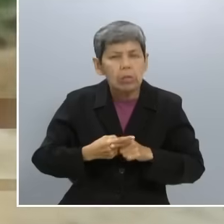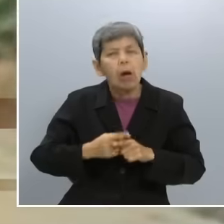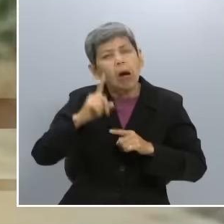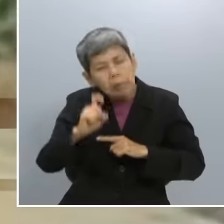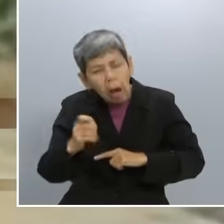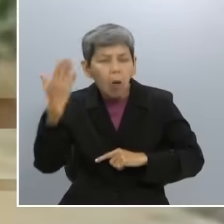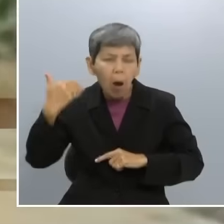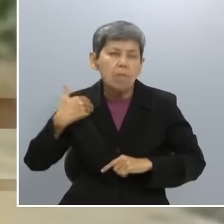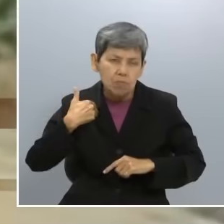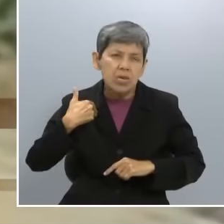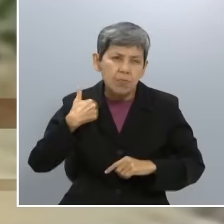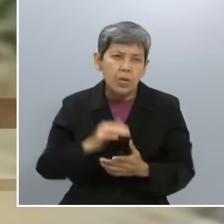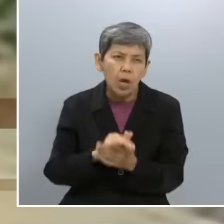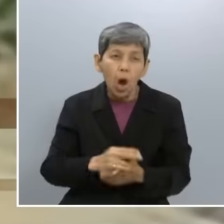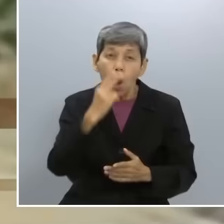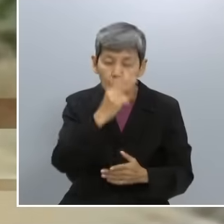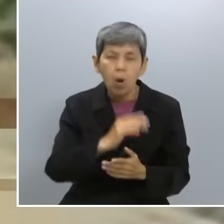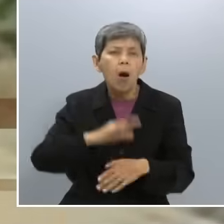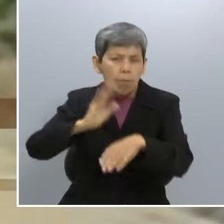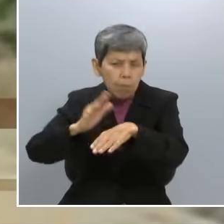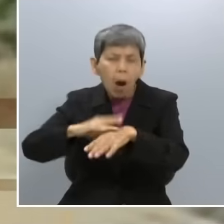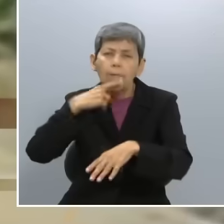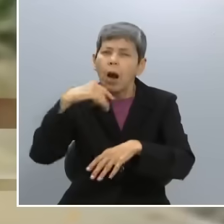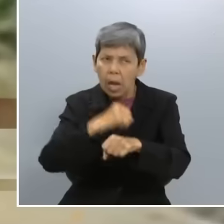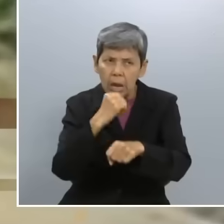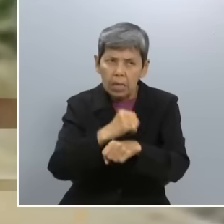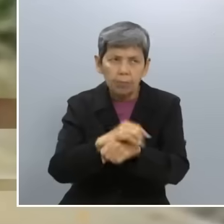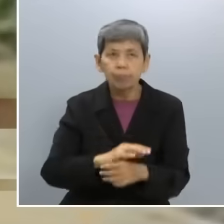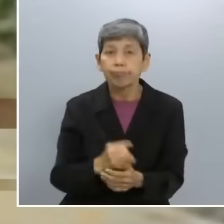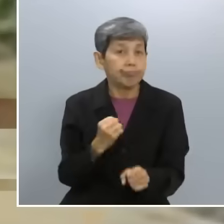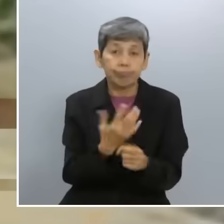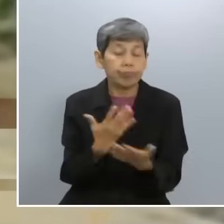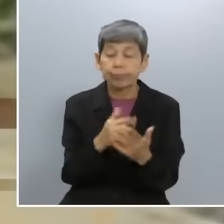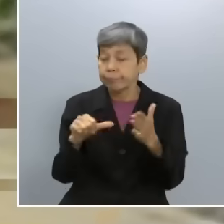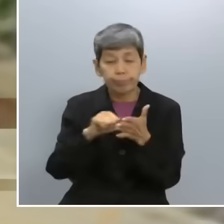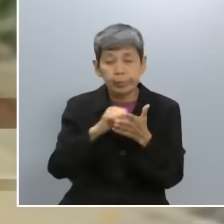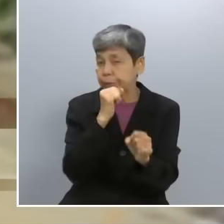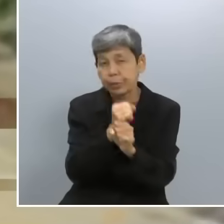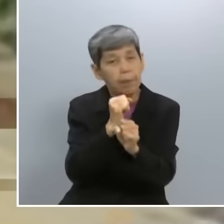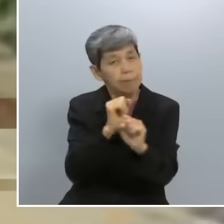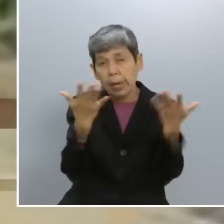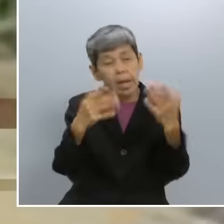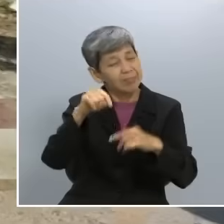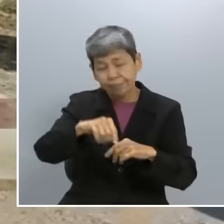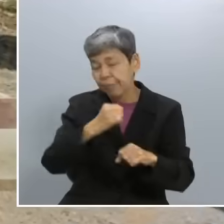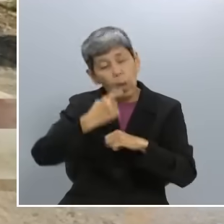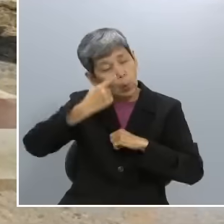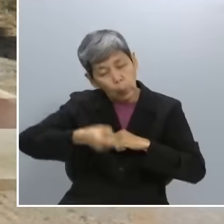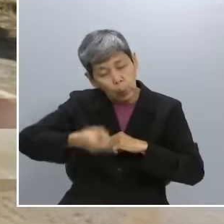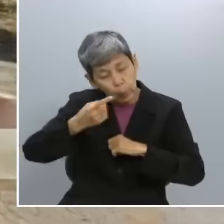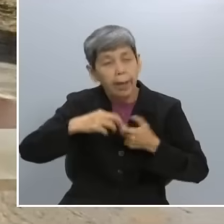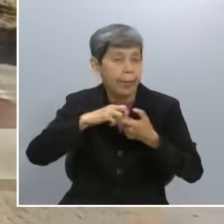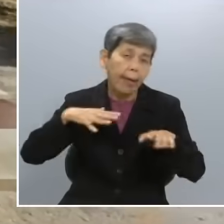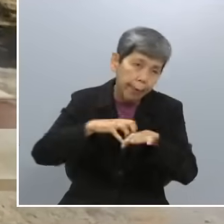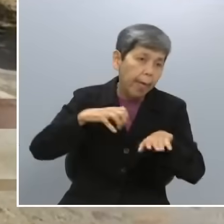ชีวิตนะคะที่ผ่านมาก็เคยแจ้งหน่วยงานแล้วแต่ว่าไม่สามารถจะแก้ไขปัญหาอุบัติเหตุที่จุดนี้ได้นี่ฮะ